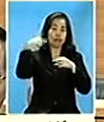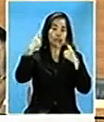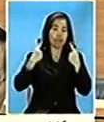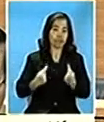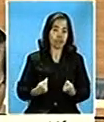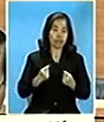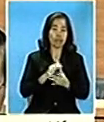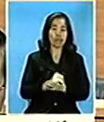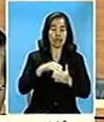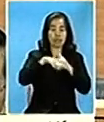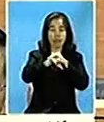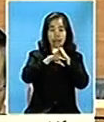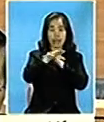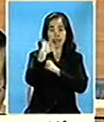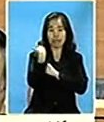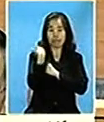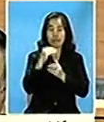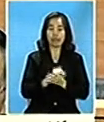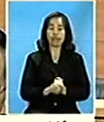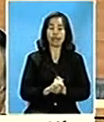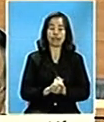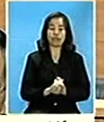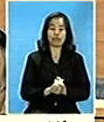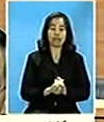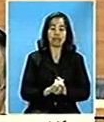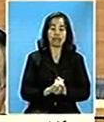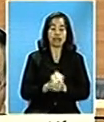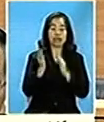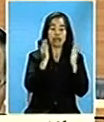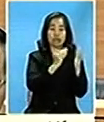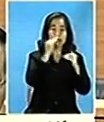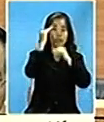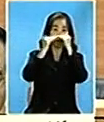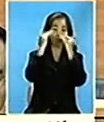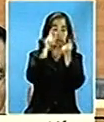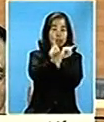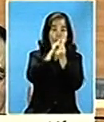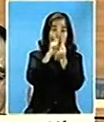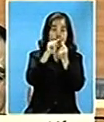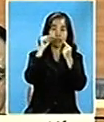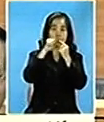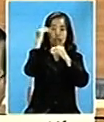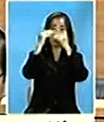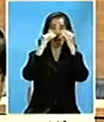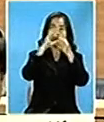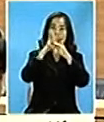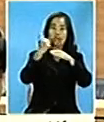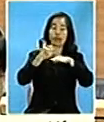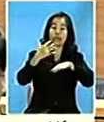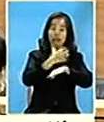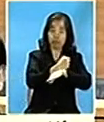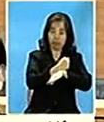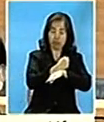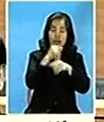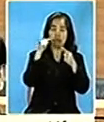เรื่องนึงที่ดิฉันอยากจะเรียนก็คือว่าในการพัฒนาโทษนะคะพัฒนาสังคมนั้นพัฒนาด้านการเมืองนั้นก็คือการที่มี